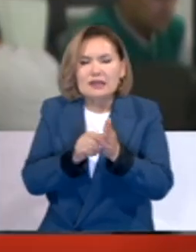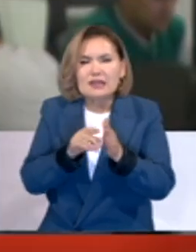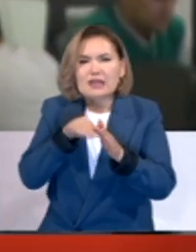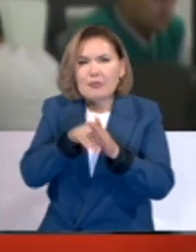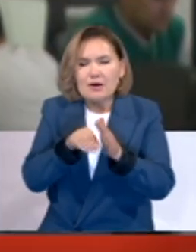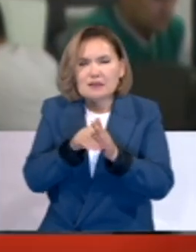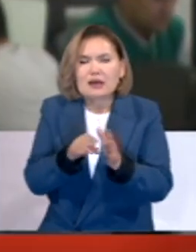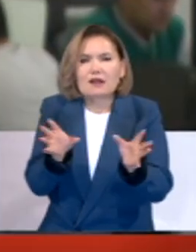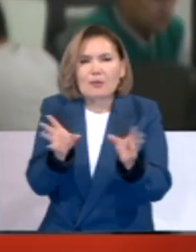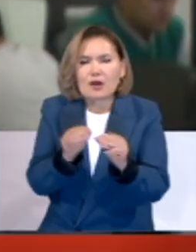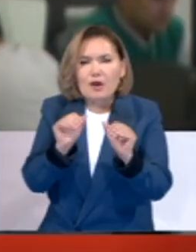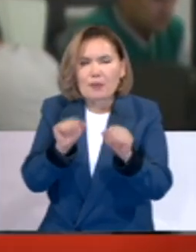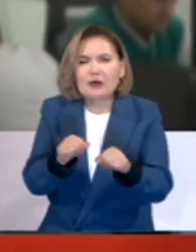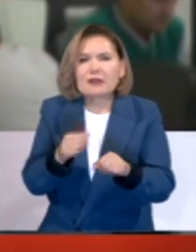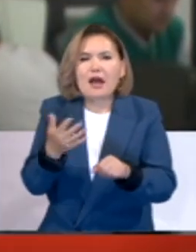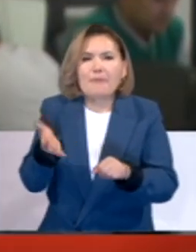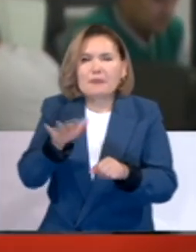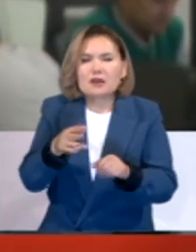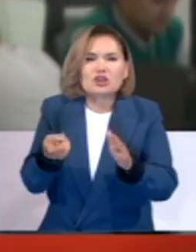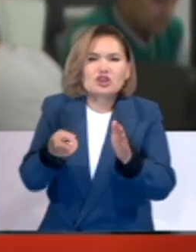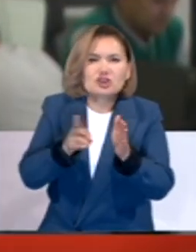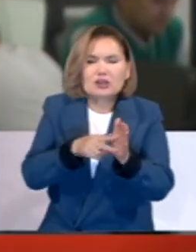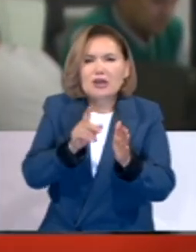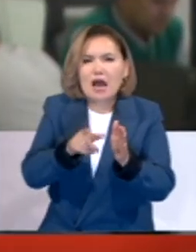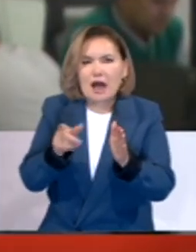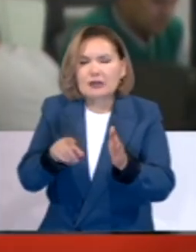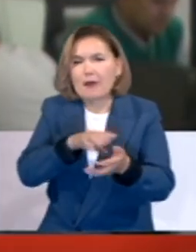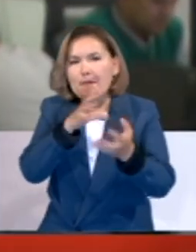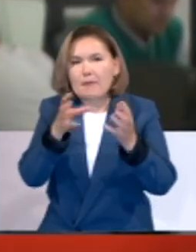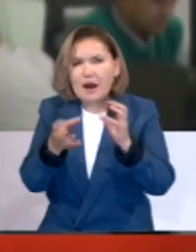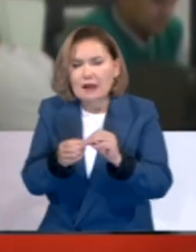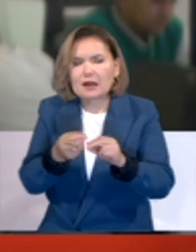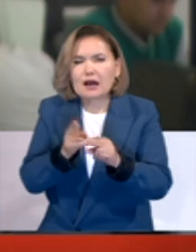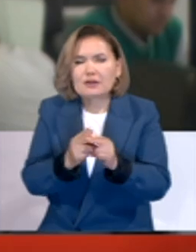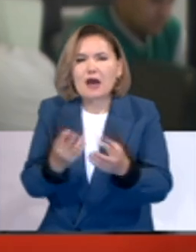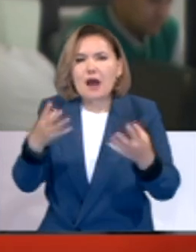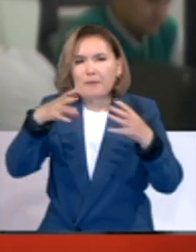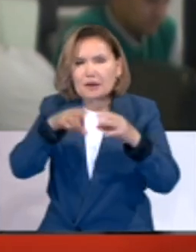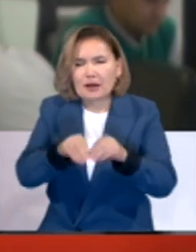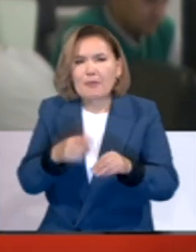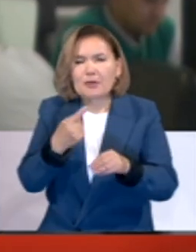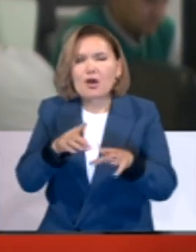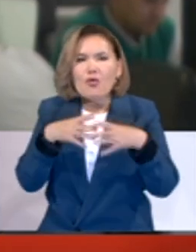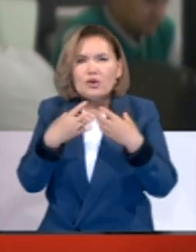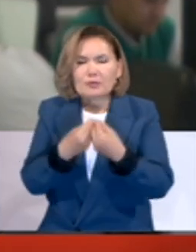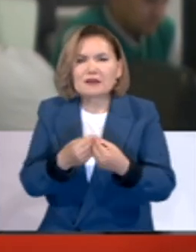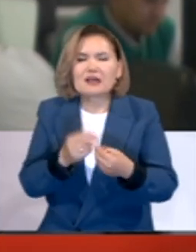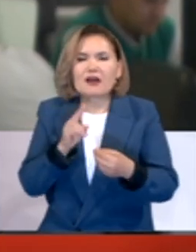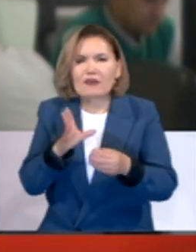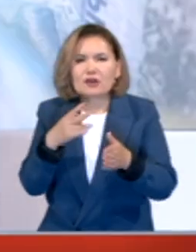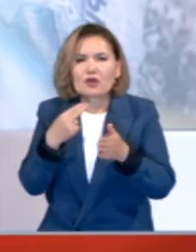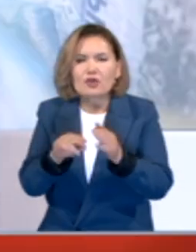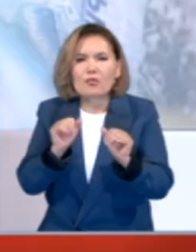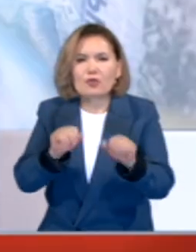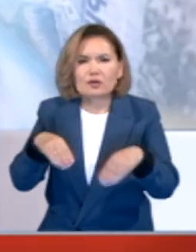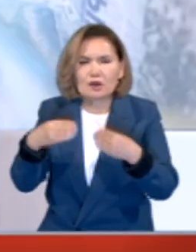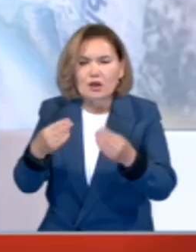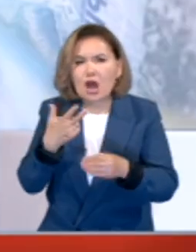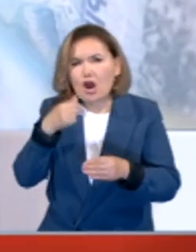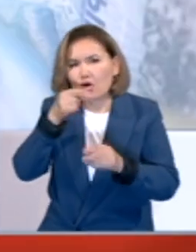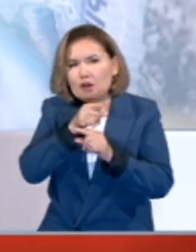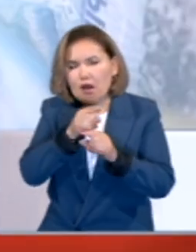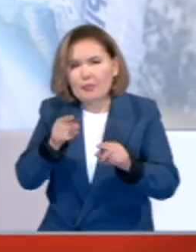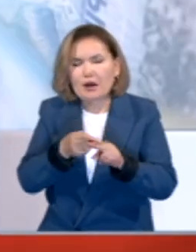5 немесе 7 депозитті болып жатқан жағдайдың өзінде барлығын біріктіріп, бір отбасылық пәтер сатып алу мүмкіндігін беріледі. 3 жылға